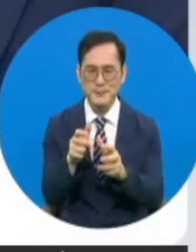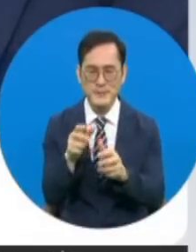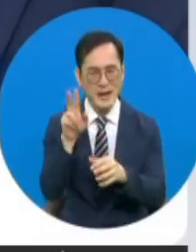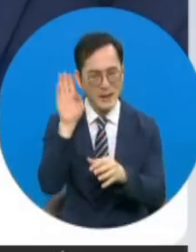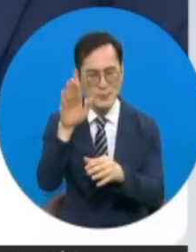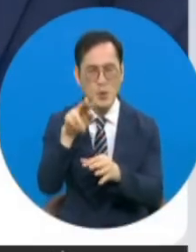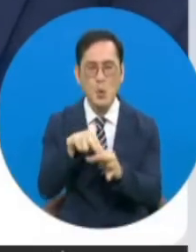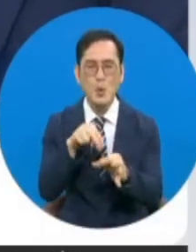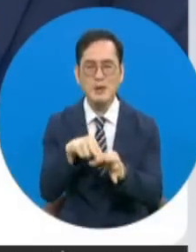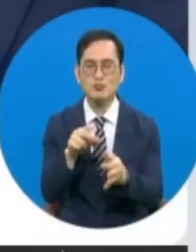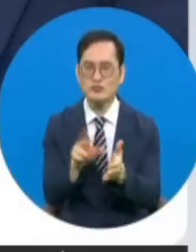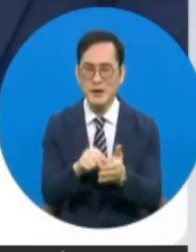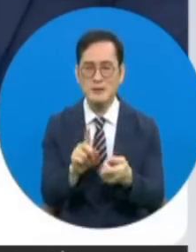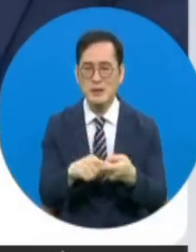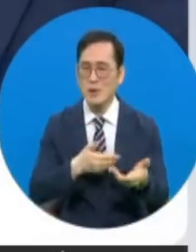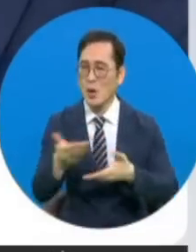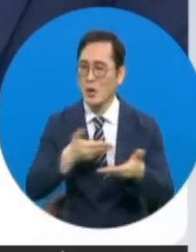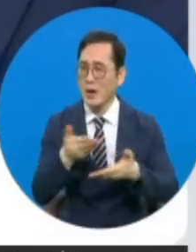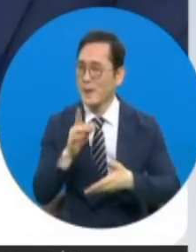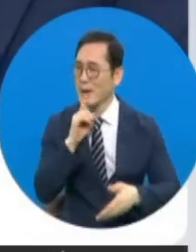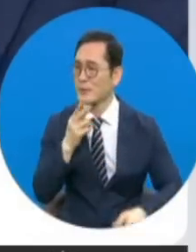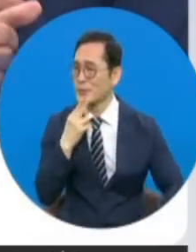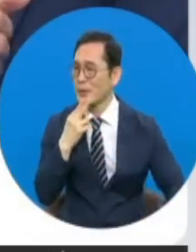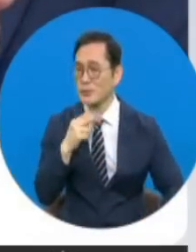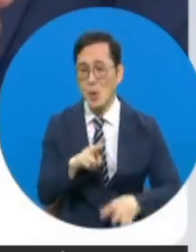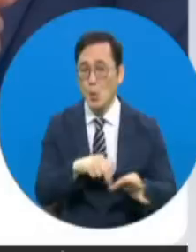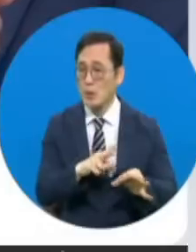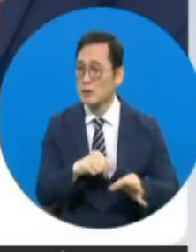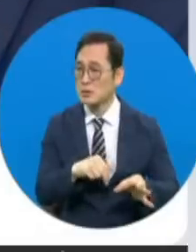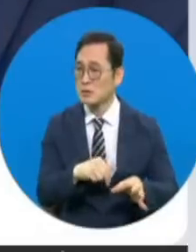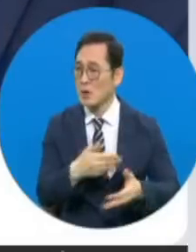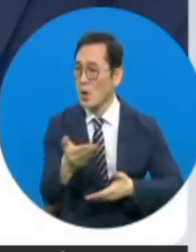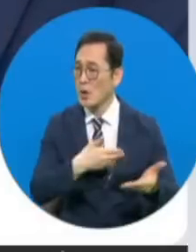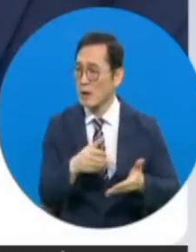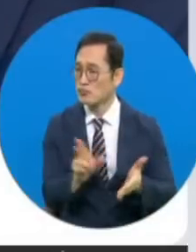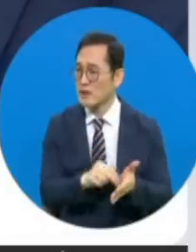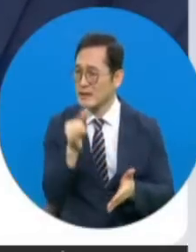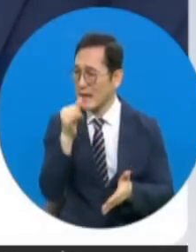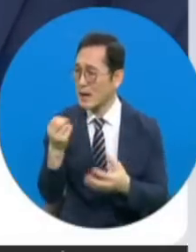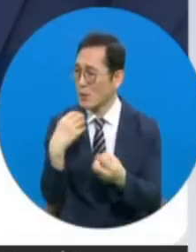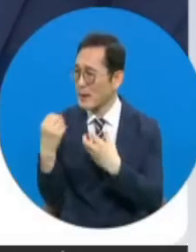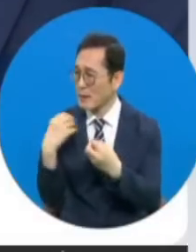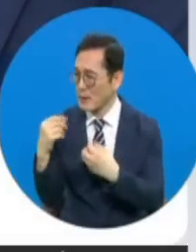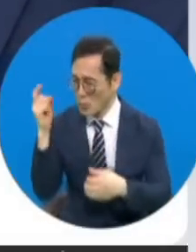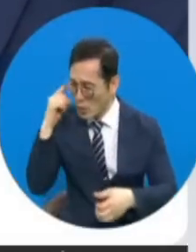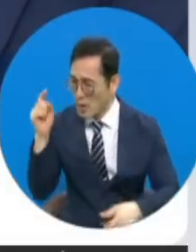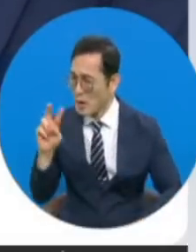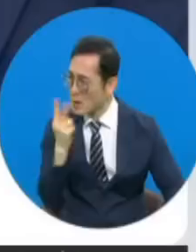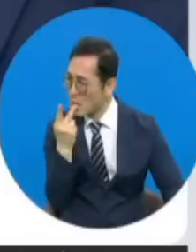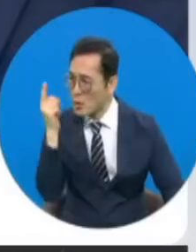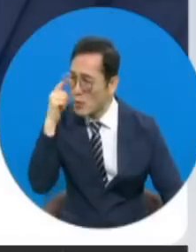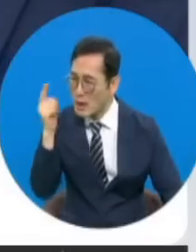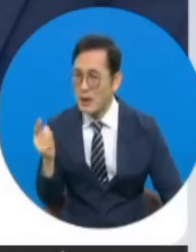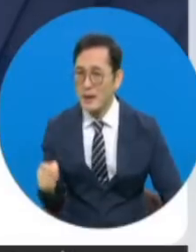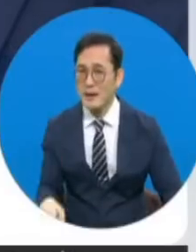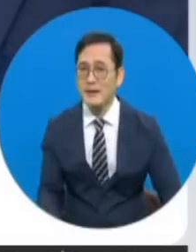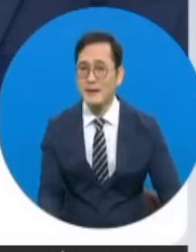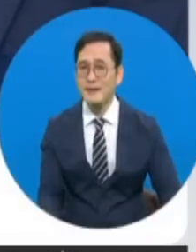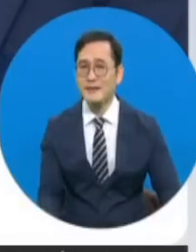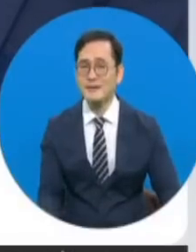거래 자체를 문제 삼지 않지 않았느냐 갑자기 코인 거래 자체가 잘못됐다고 이야기하는 것은 어폐가 있다 그리고 사실관계가